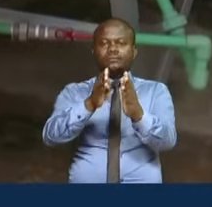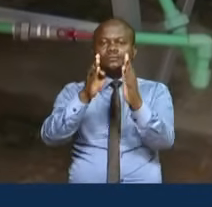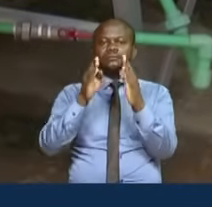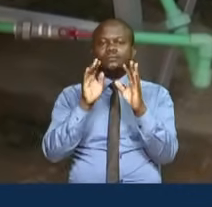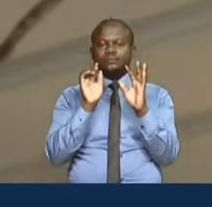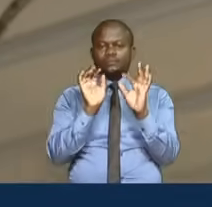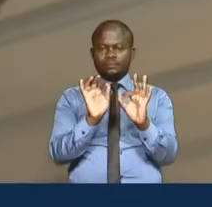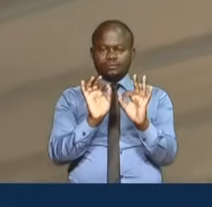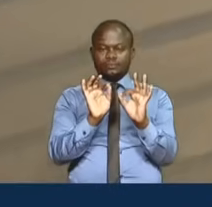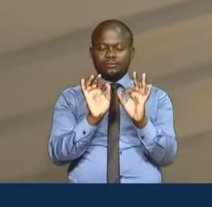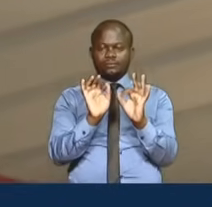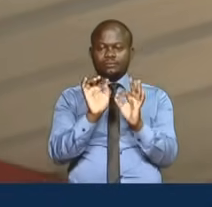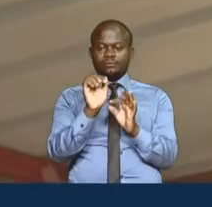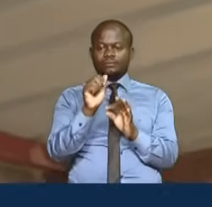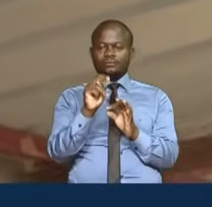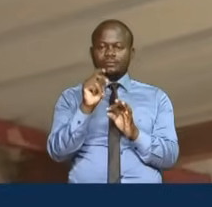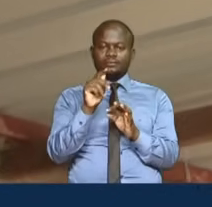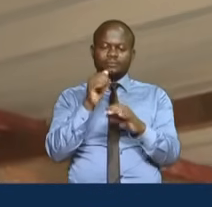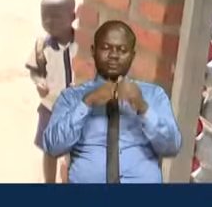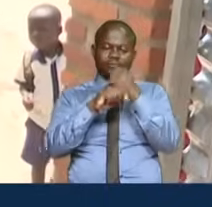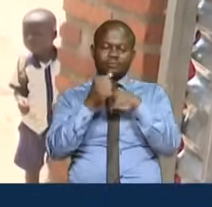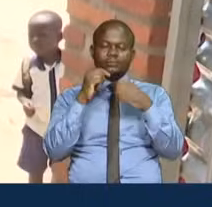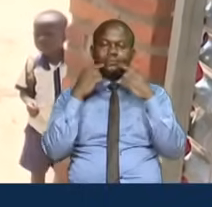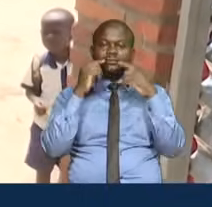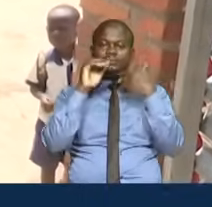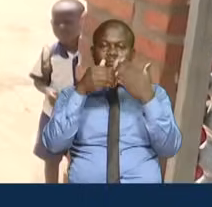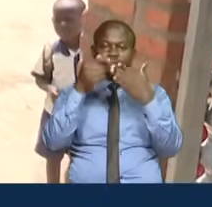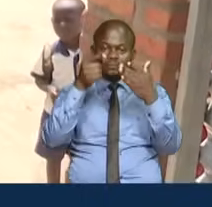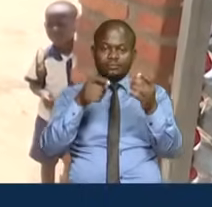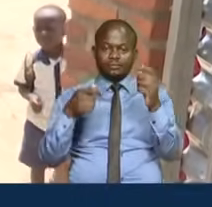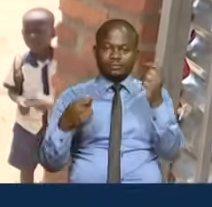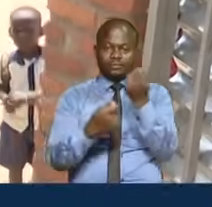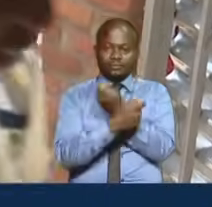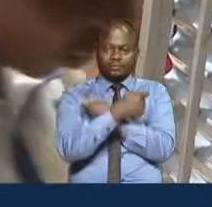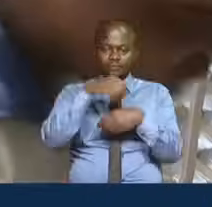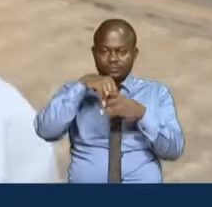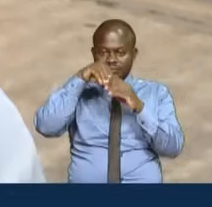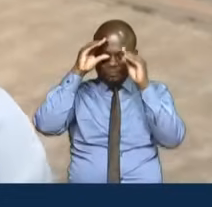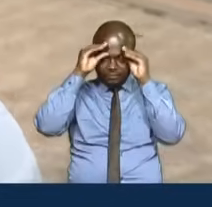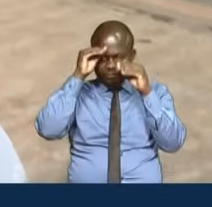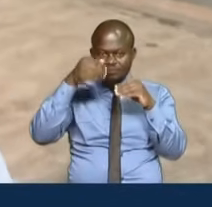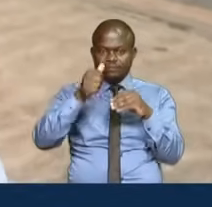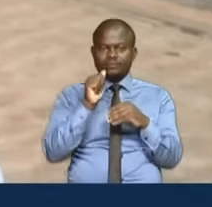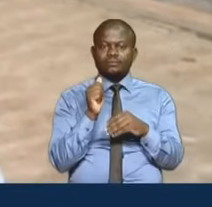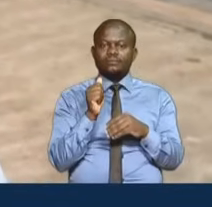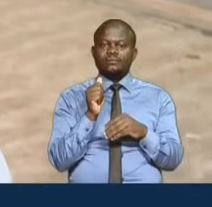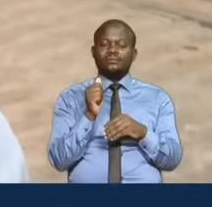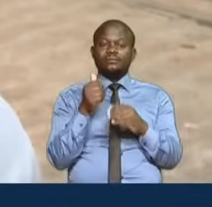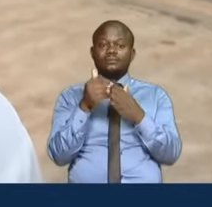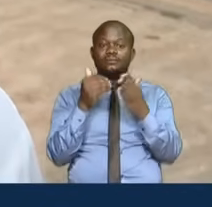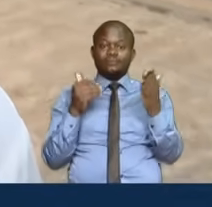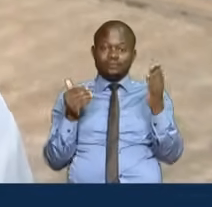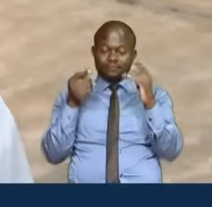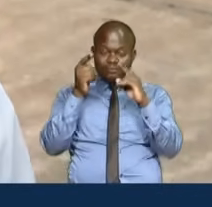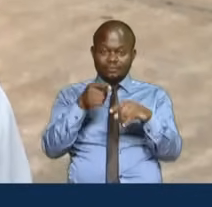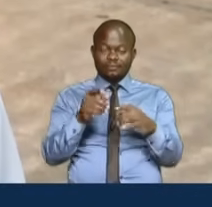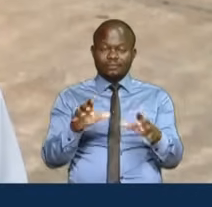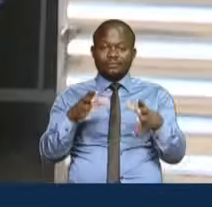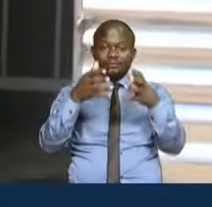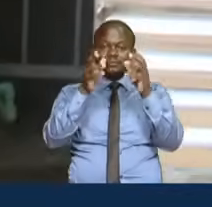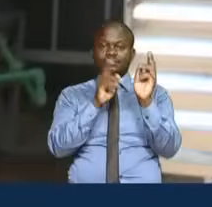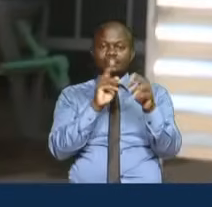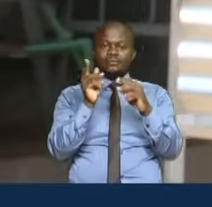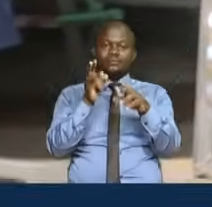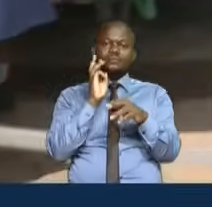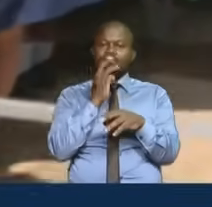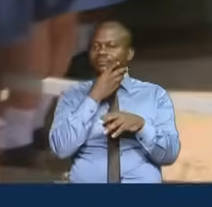smart tank. Igikorwa abanyeshuri bavuga ko cyazanye impinduka mu myigire yabo. Batarazana iki kigega ubundi wazanaga